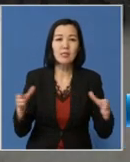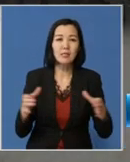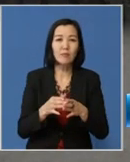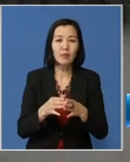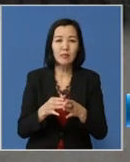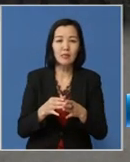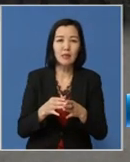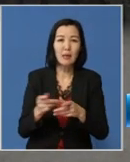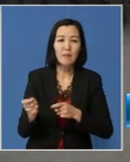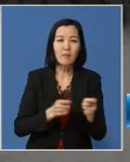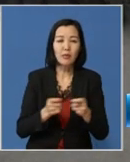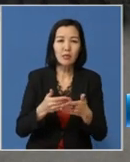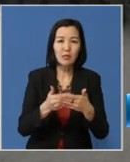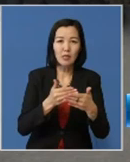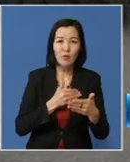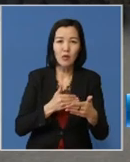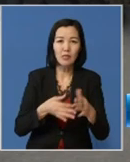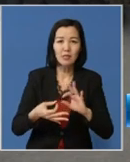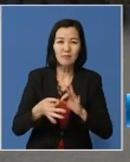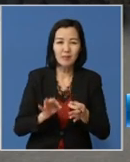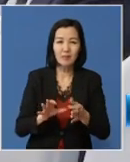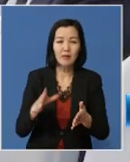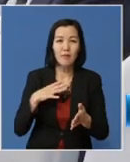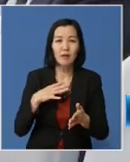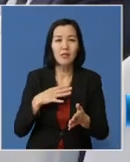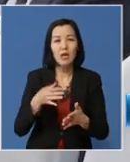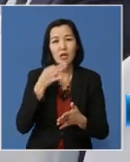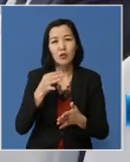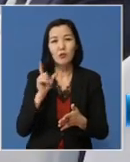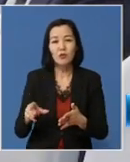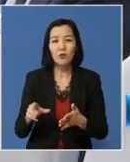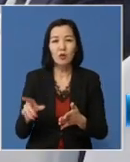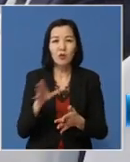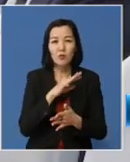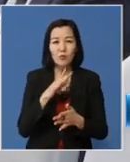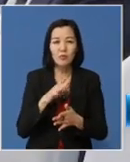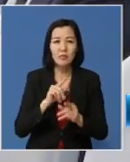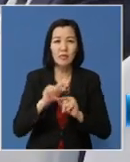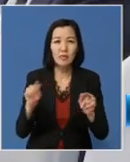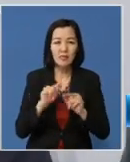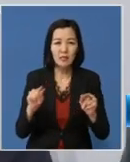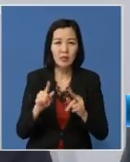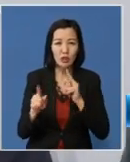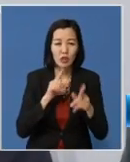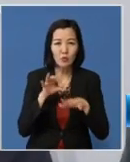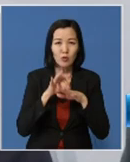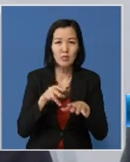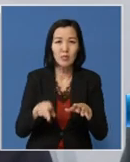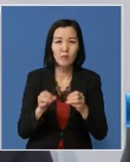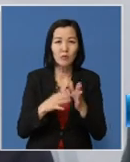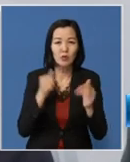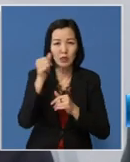департамент басшылығы науқан алды дайырлықты тағы бір пысықтап алды. Жауапты тұлғалардың басын қосып нұсқаулық әдістемелік жиын өткізді.